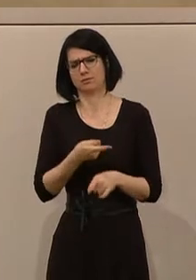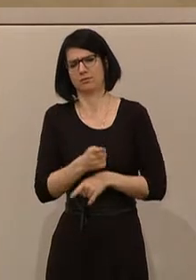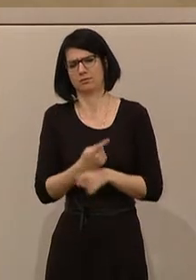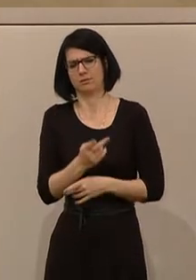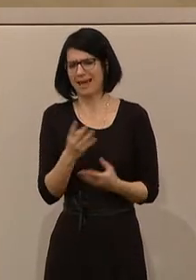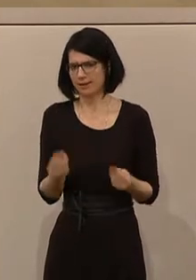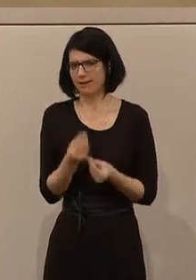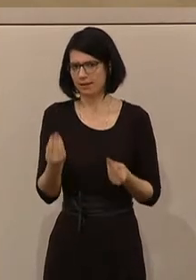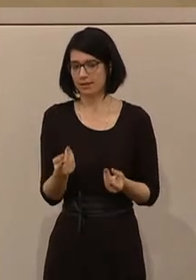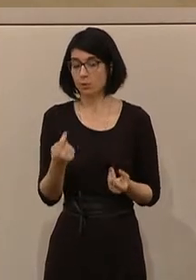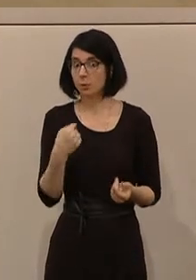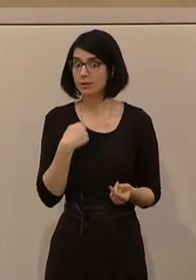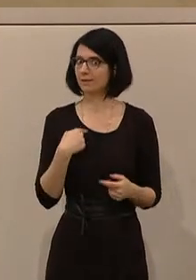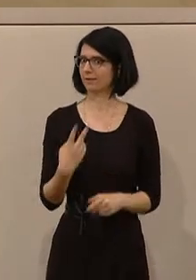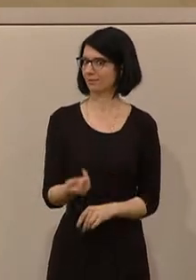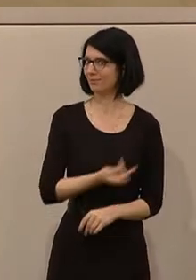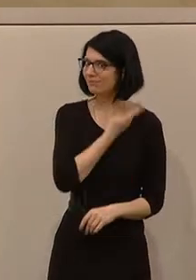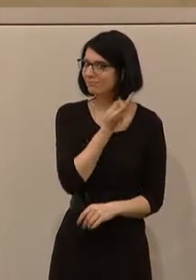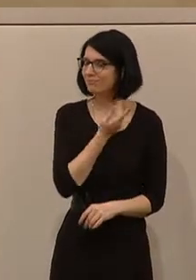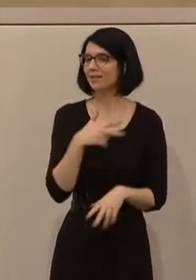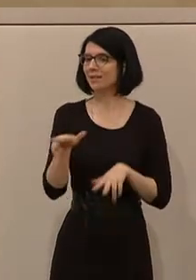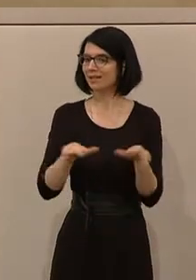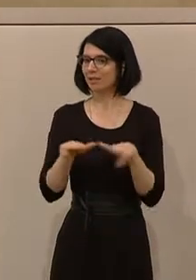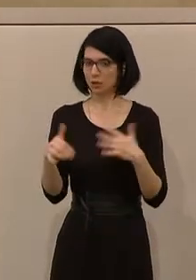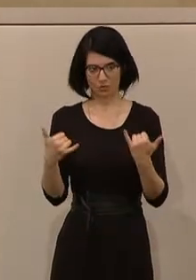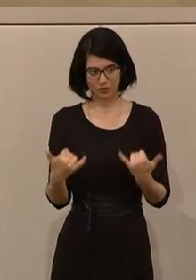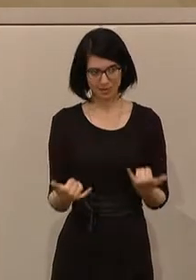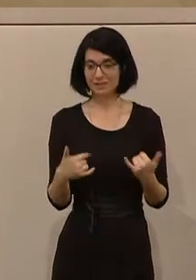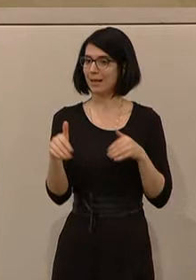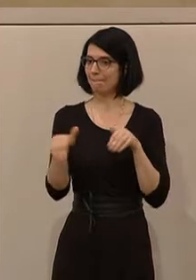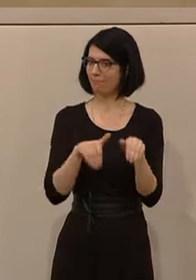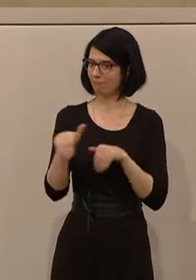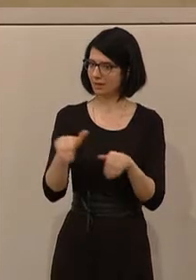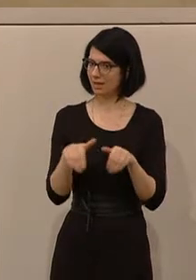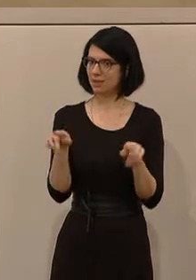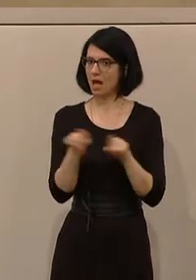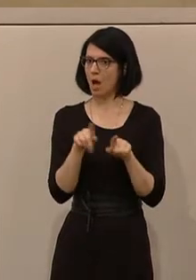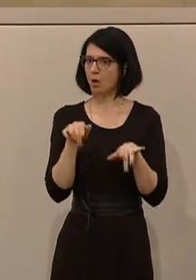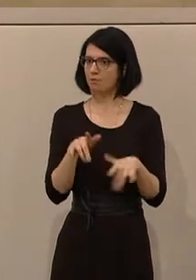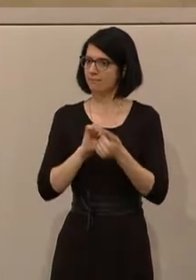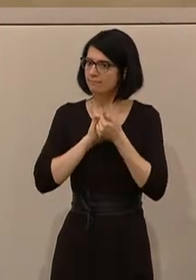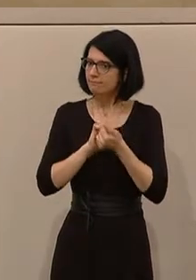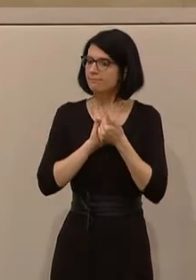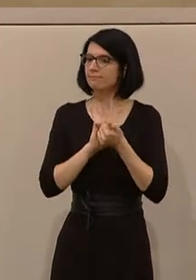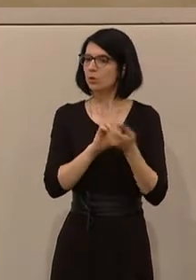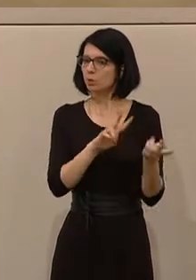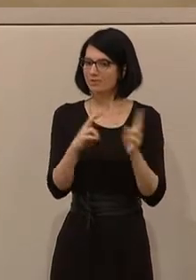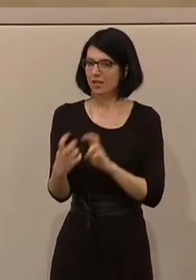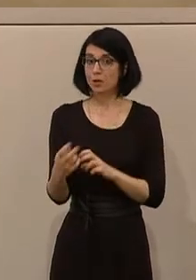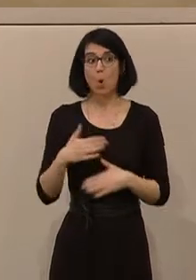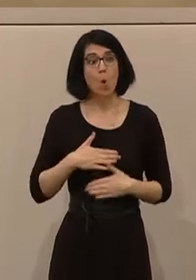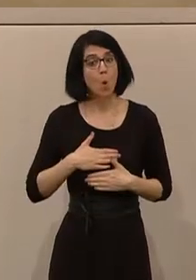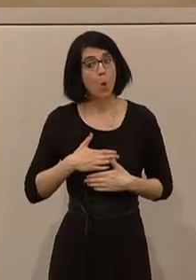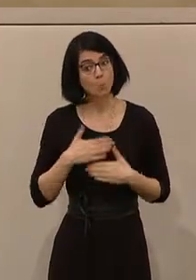angesprochen worden. Und ich bin wirklich stolz, dass diese Regierung, dass dieser Minister es durchgesetzt hat, obwohl